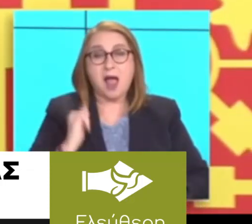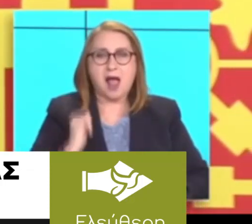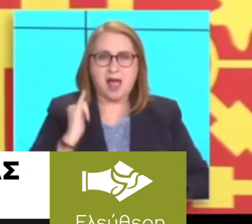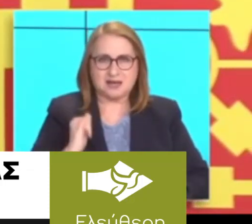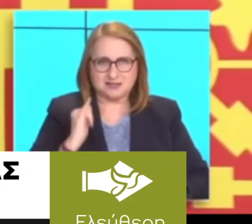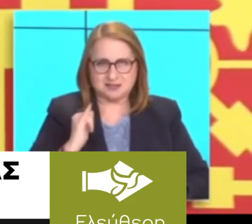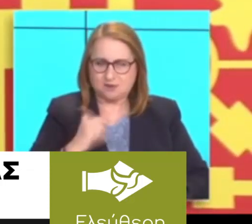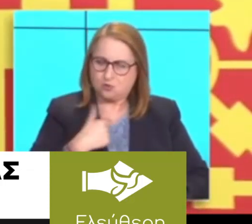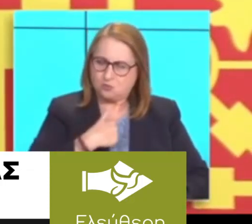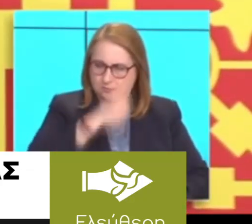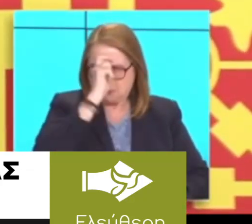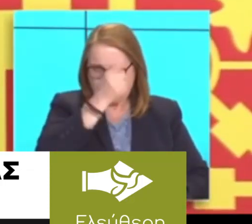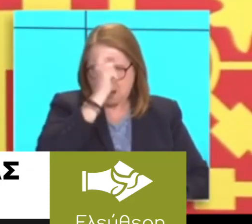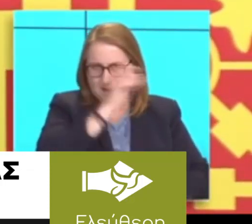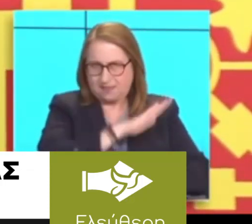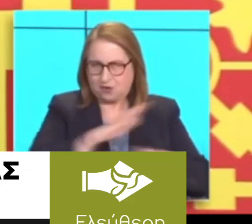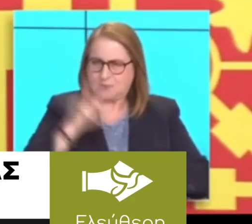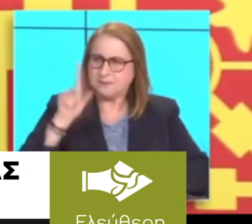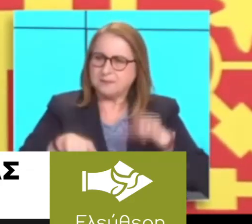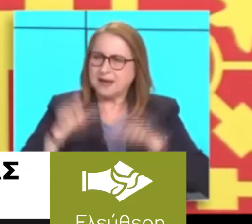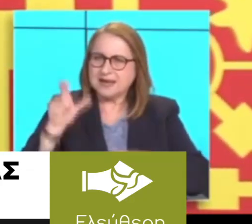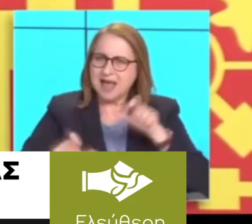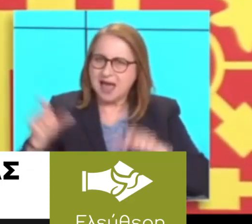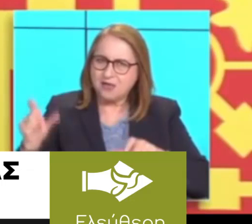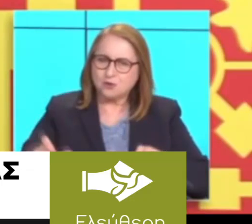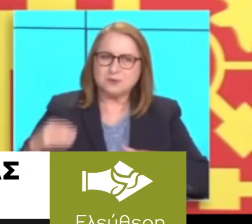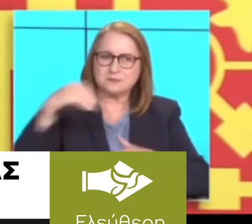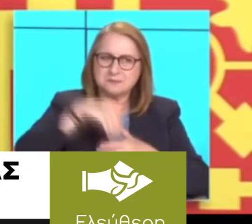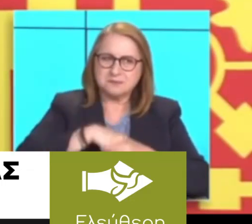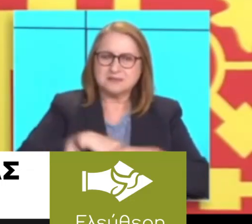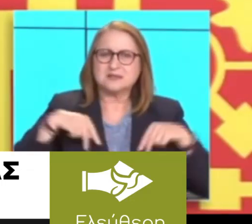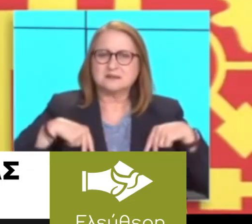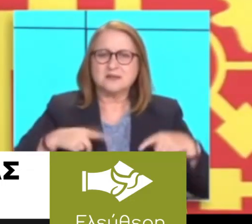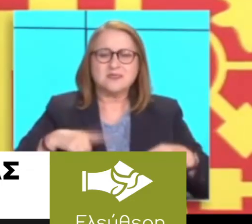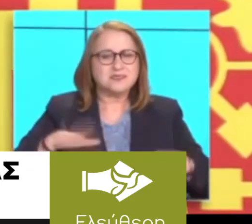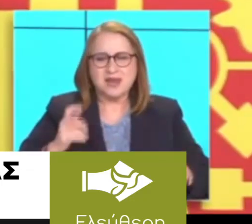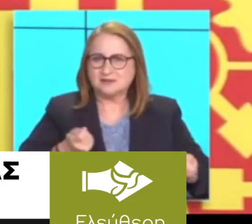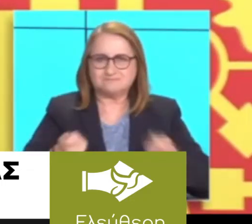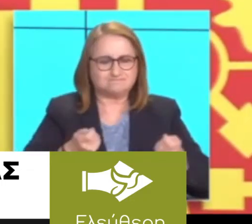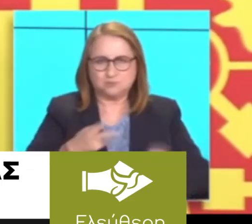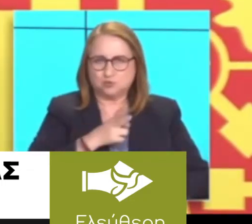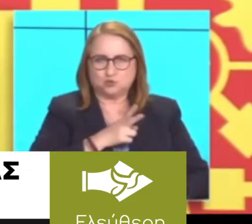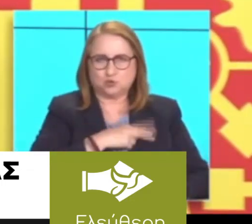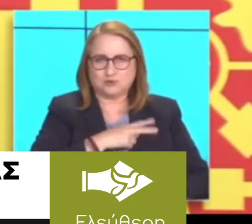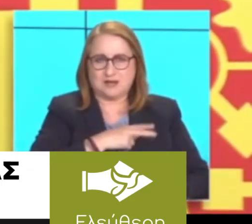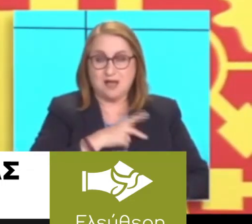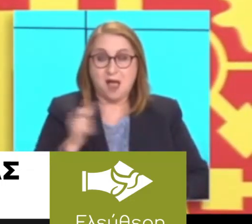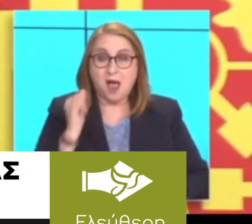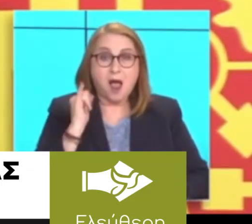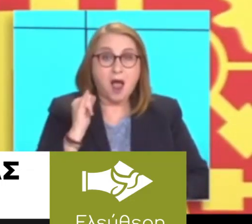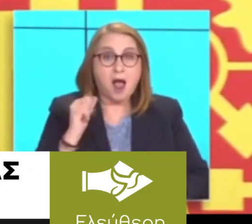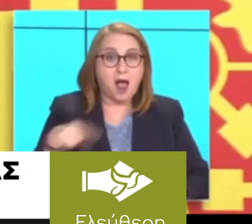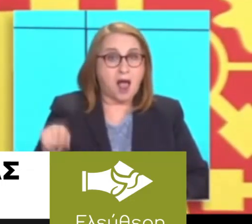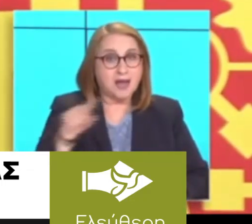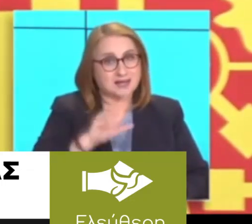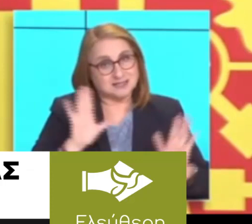υπόθεση Τουρκιετζίαν, ο Μητσοτάκης παραδέχθηκε ότι κάποιοι εντός της διοίκησης δεν έκαναν καλά τη δουλειά τους. Έχουμε δυνατότητες για